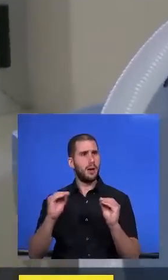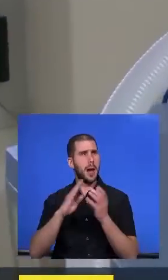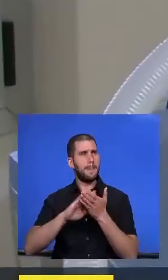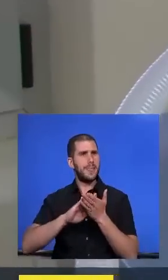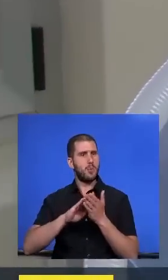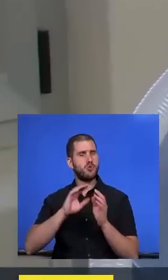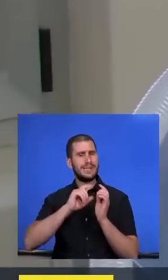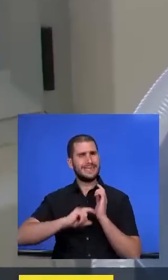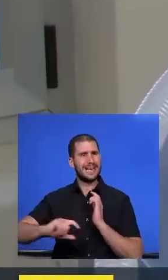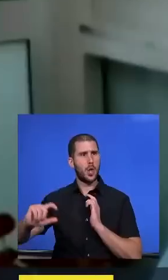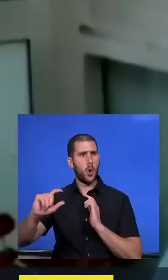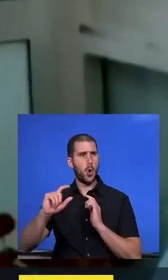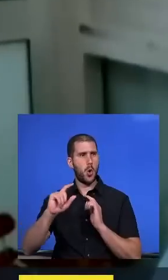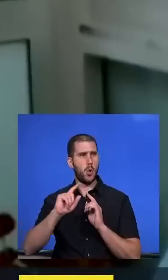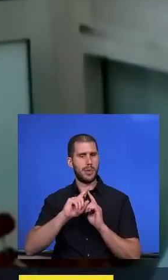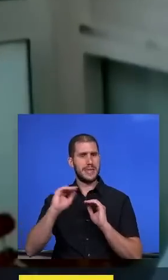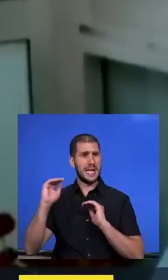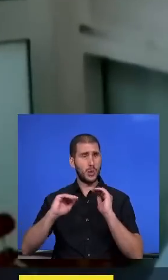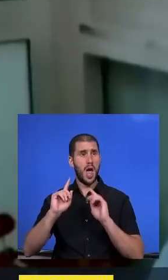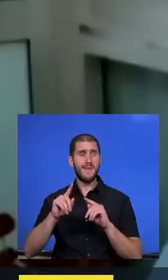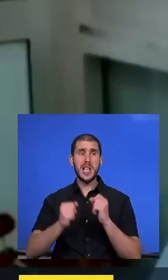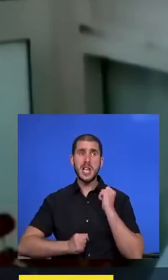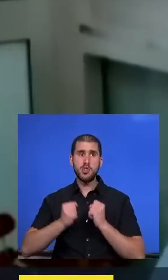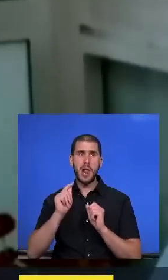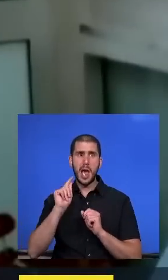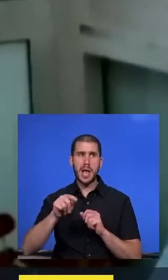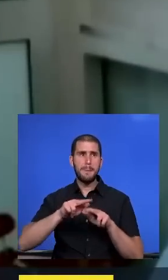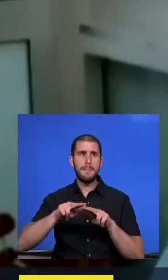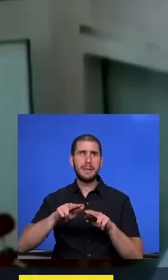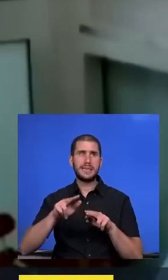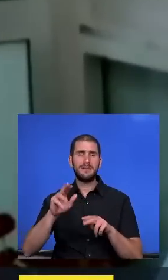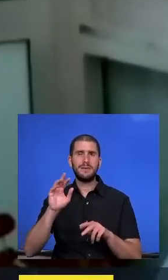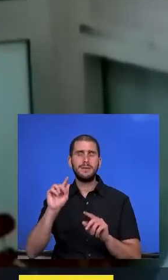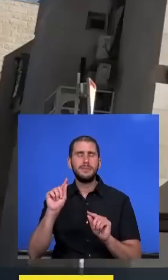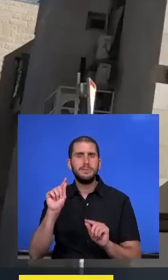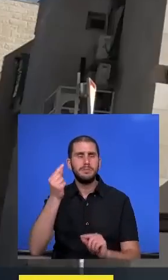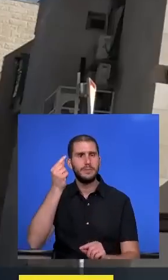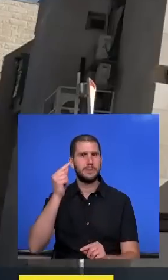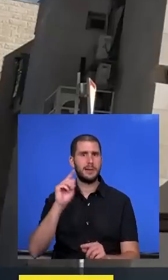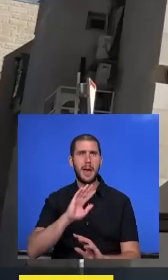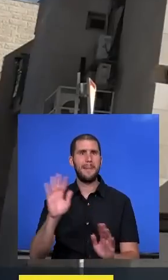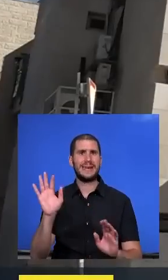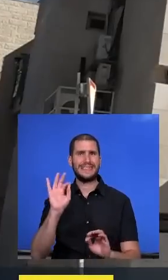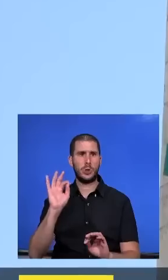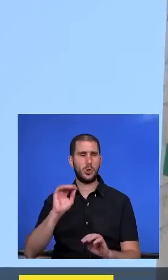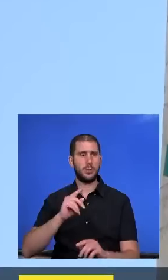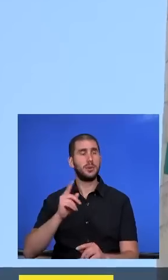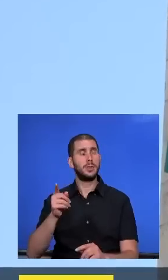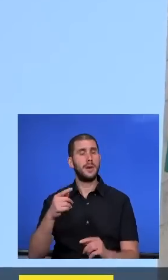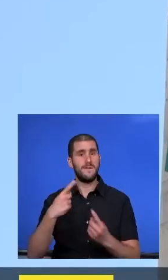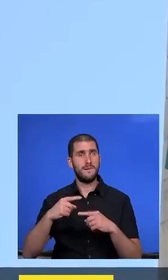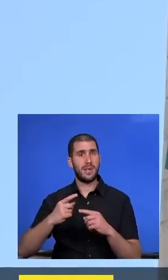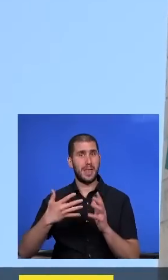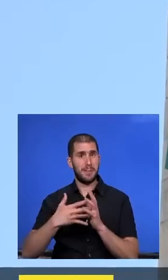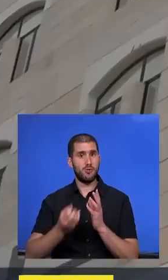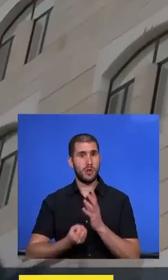האלה, שהקנולות האלה יזוזו, אבל נורא קשה להגיע מצב של אפס סיכוי שהם יזוזו. ועדת בדיקה שתקים קופת חולים